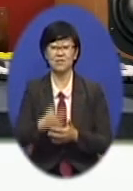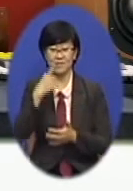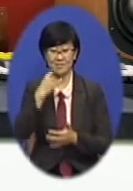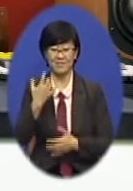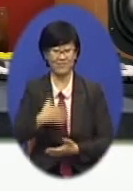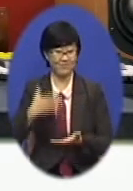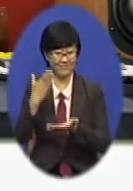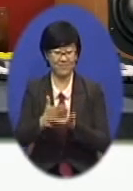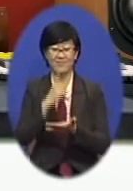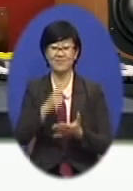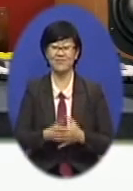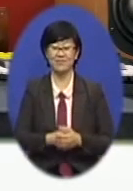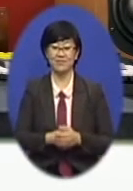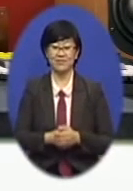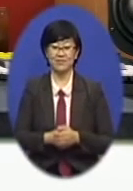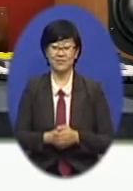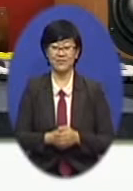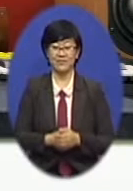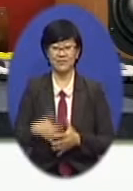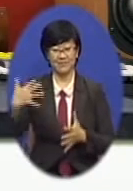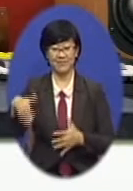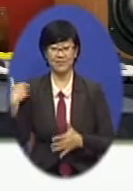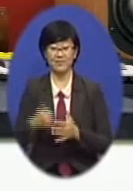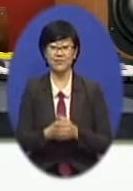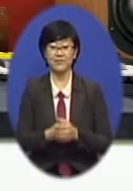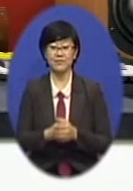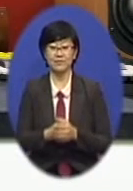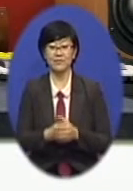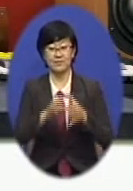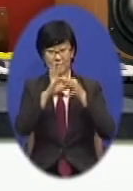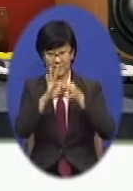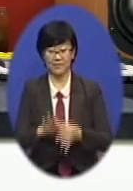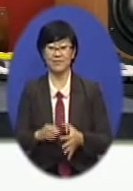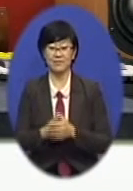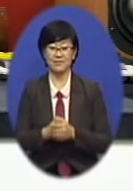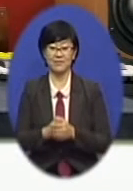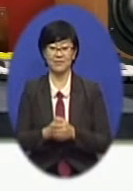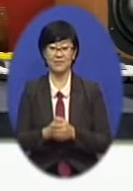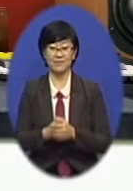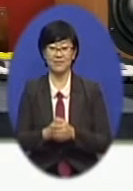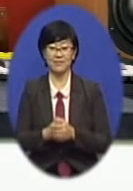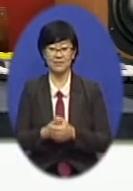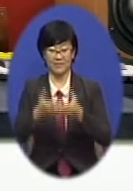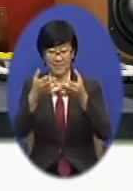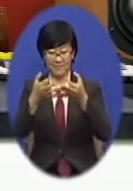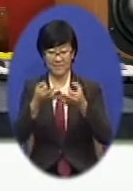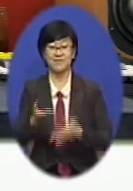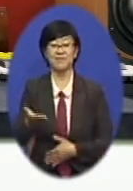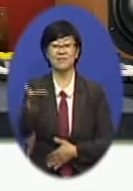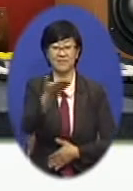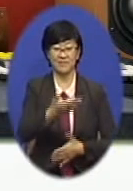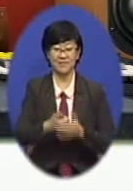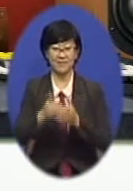어머니 걱정 안 하셔도 됩니다. 아직 몰라요. 자, 계속해서 우리 시청자